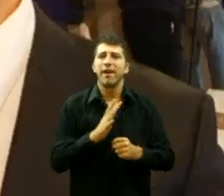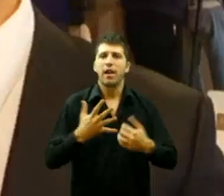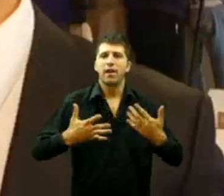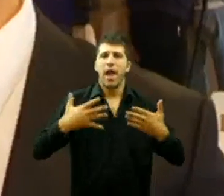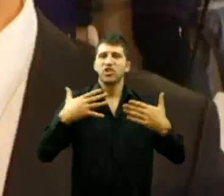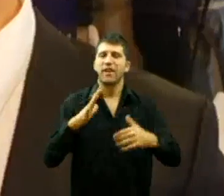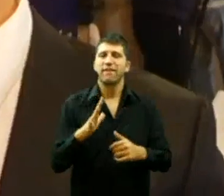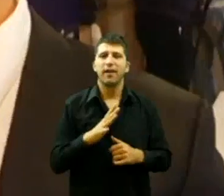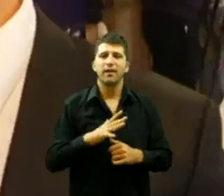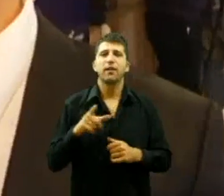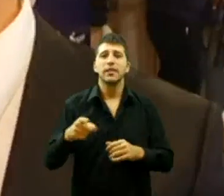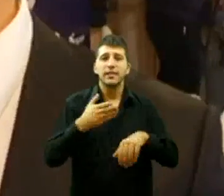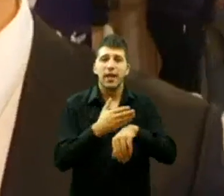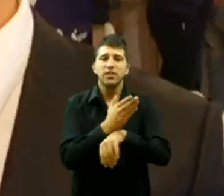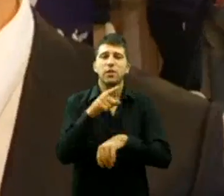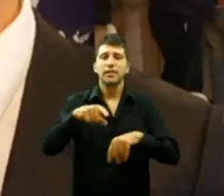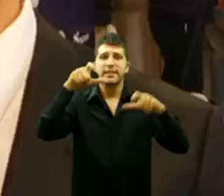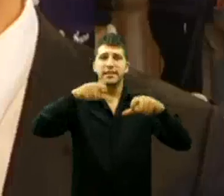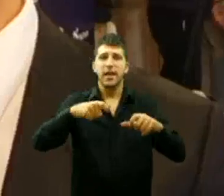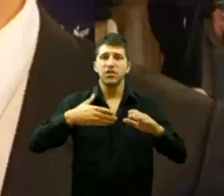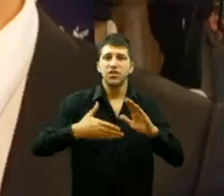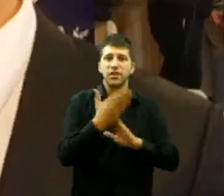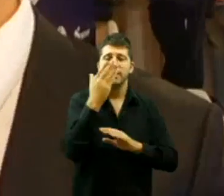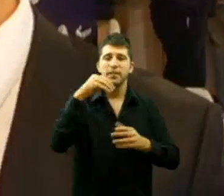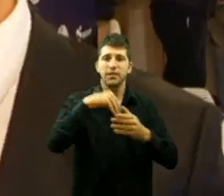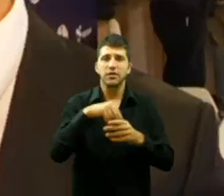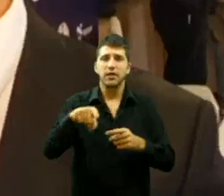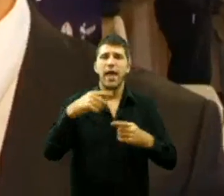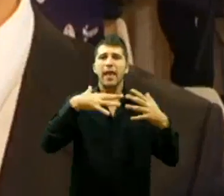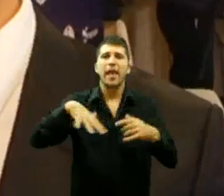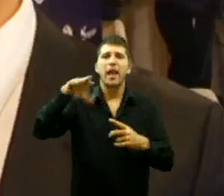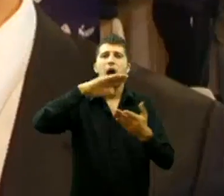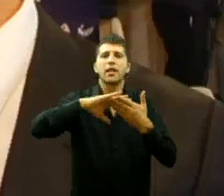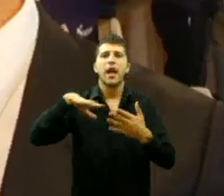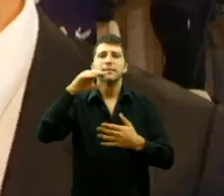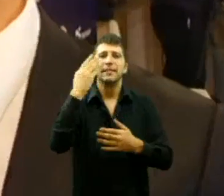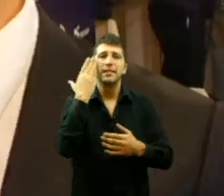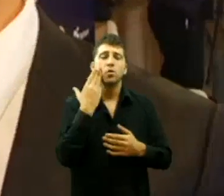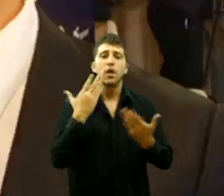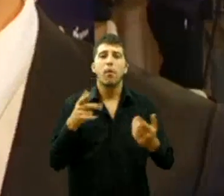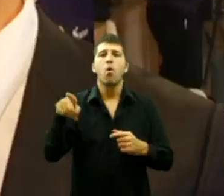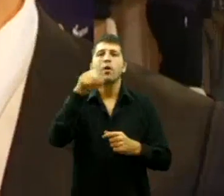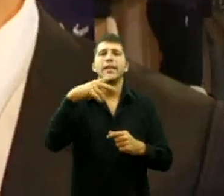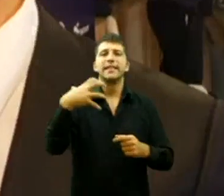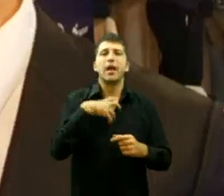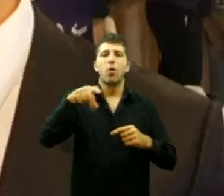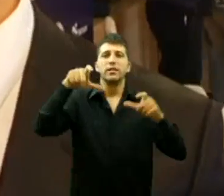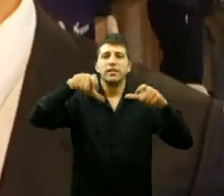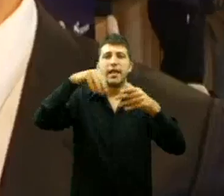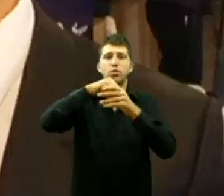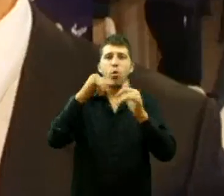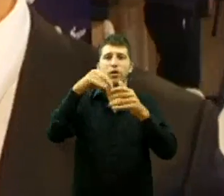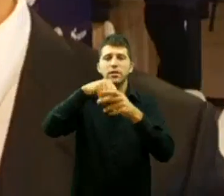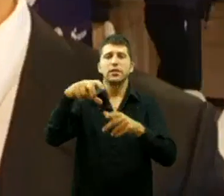inancındayım. Gerçekten o sahaya çıktıklarında aslında biz engelli arkadaşlarımızı seyrediyoruz ama onlar kendilerini artık o saha içinde oyun